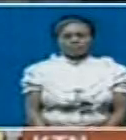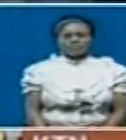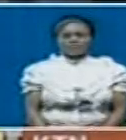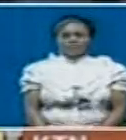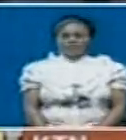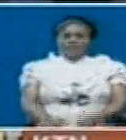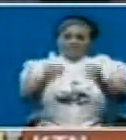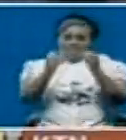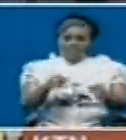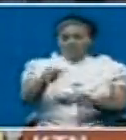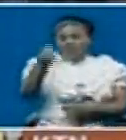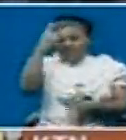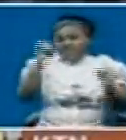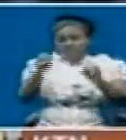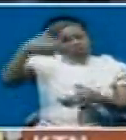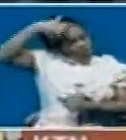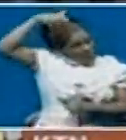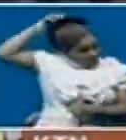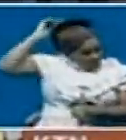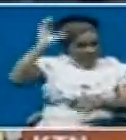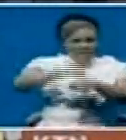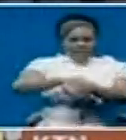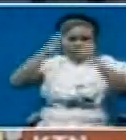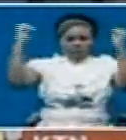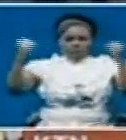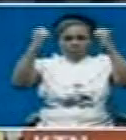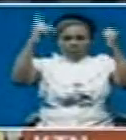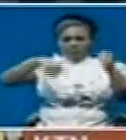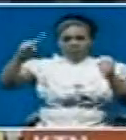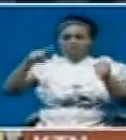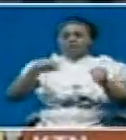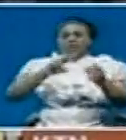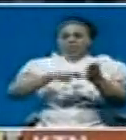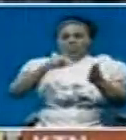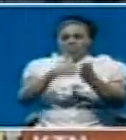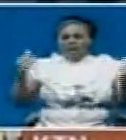Basi iwapo una habari, KCB walitoa ubingwa wa Prinsloo baada ya kulaza Nakuru